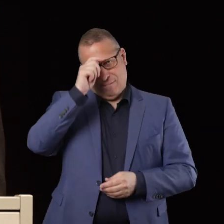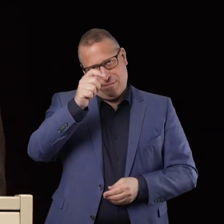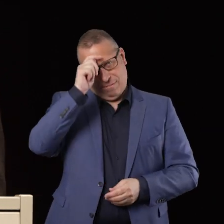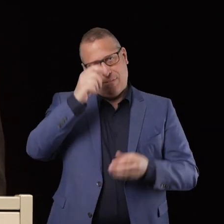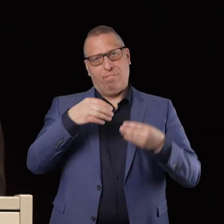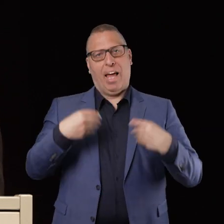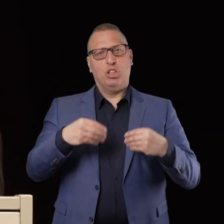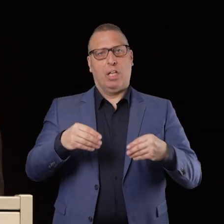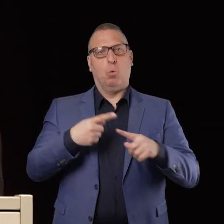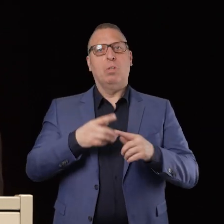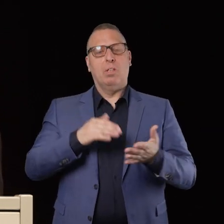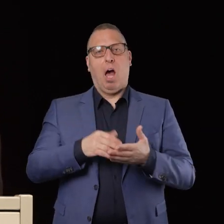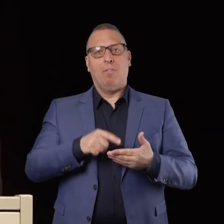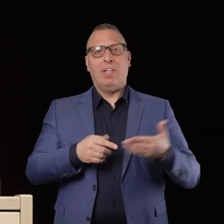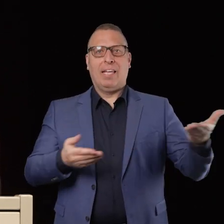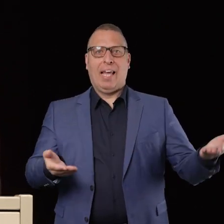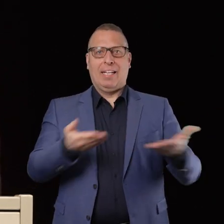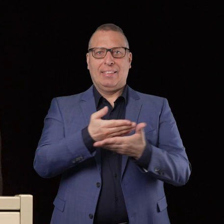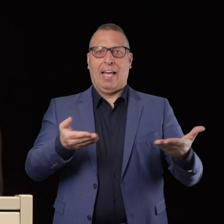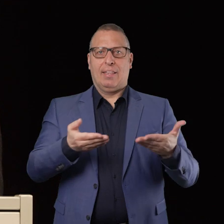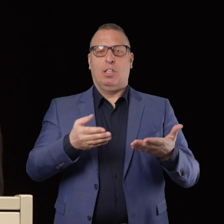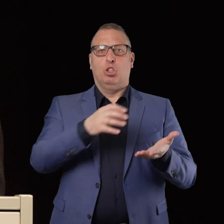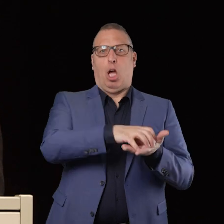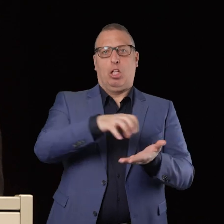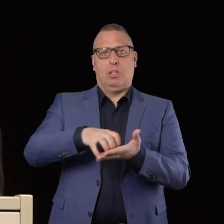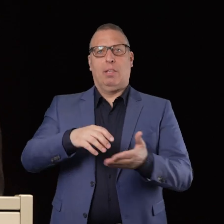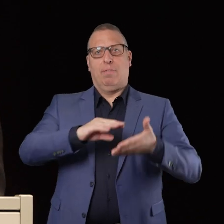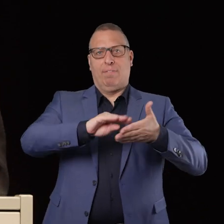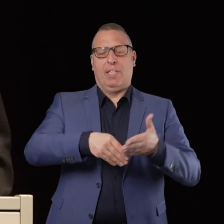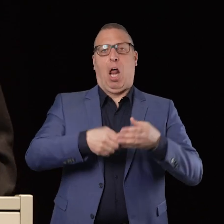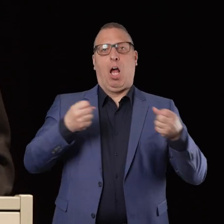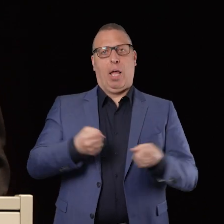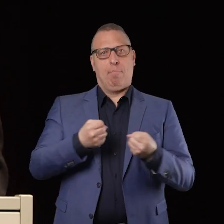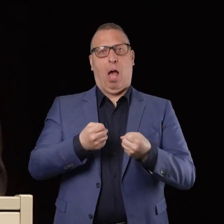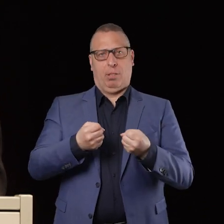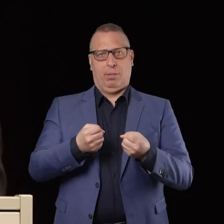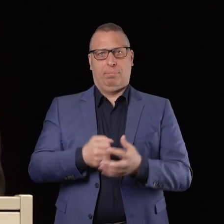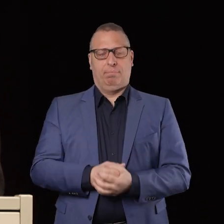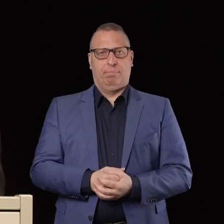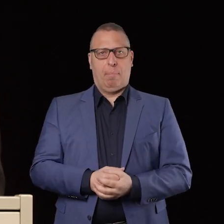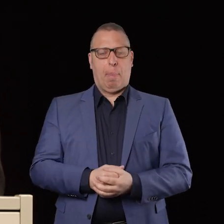die Bedeutung, die unsere beiden Staaten diesem Vertragswerk beimessen.